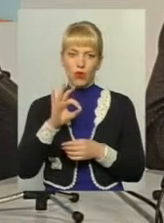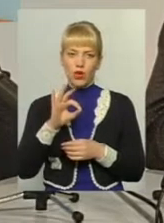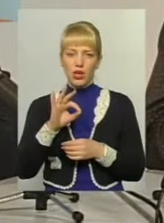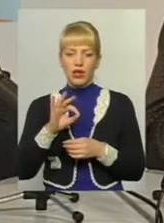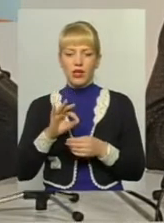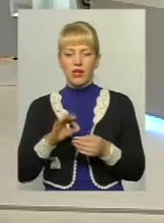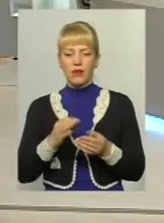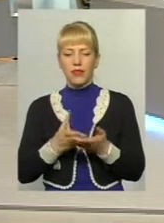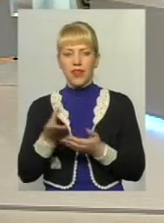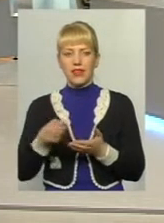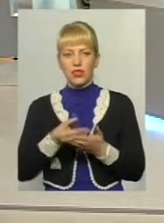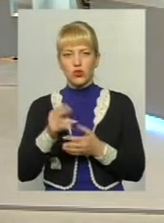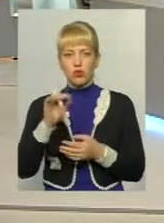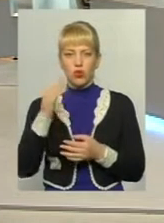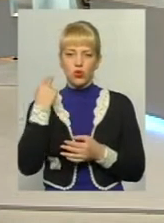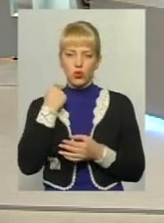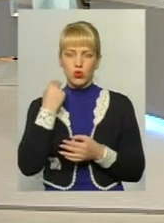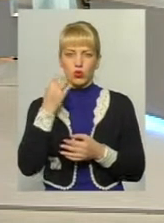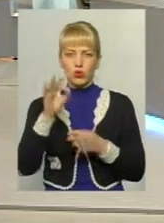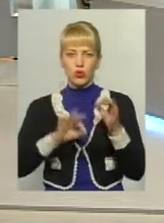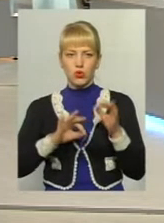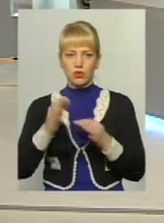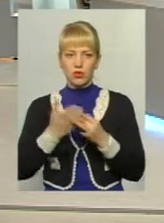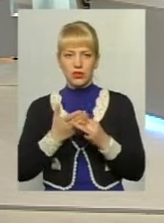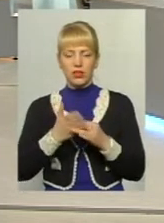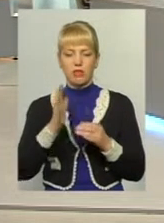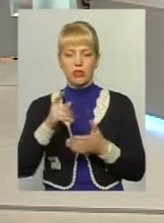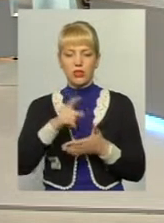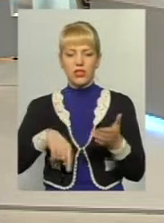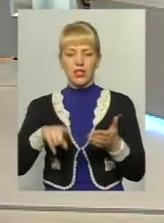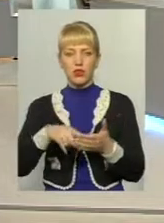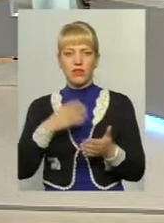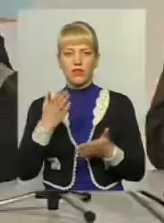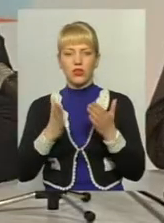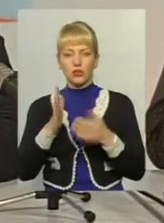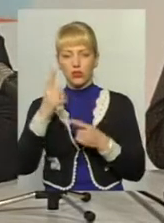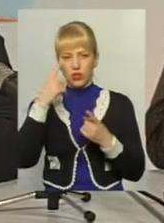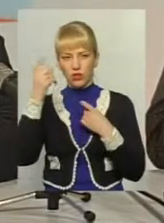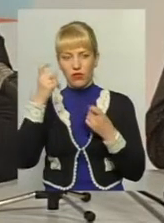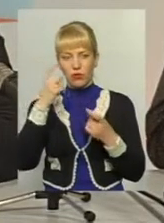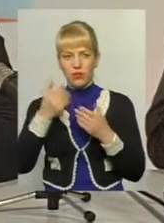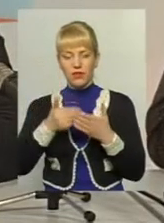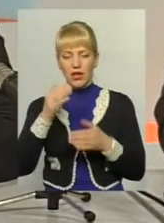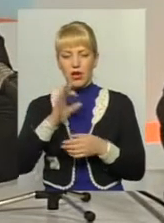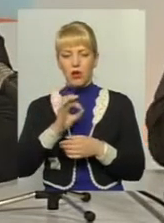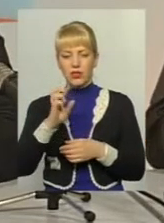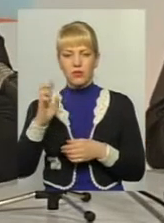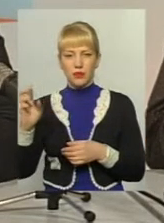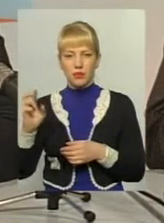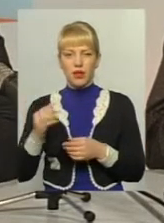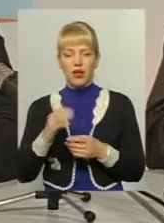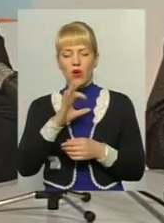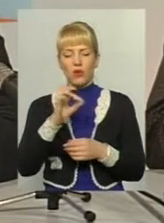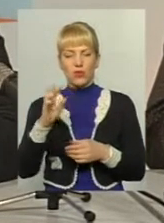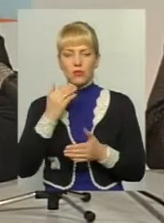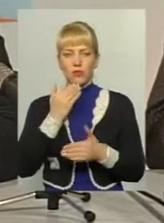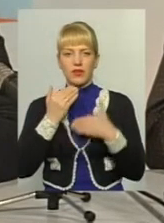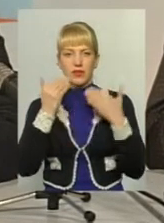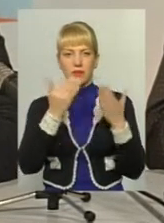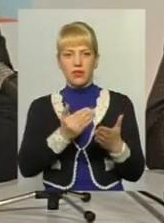механізму. Так, от зокрема по боржникам. Боржники – це один із шляхів. От, наприклад, боржник, який має субсидію